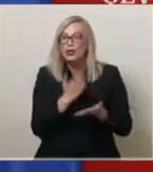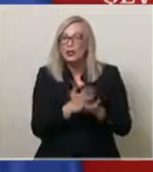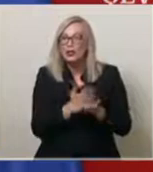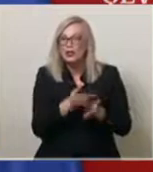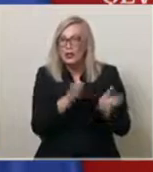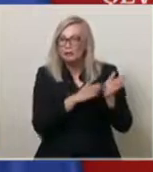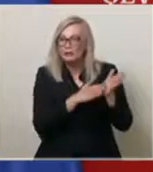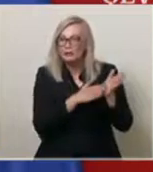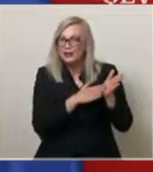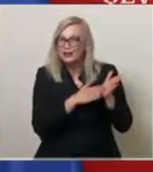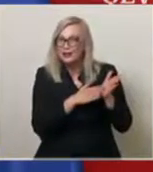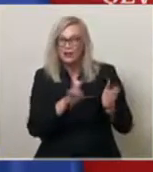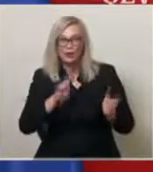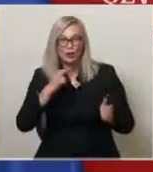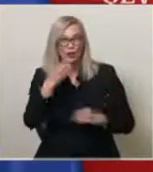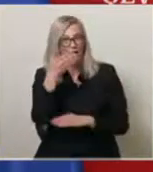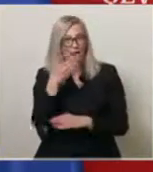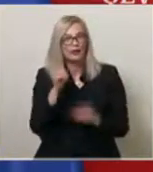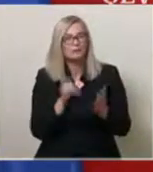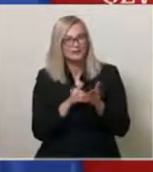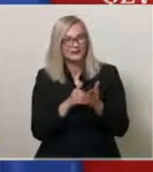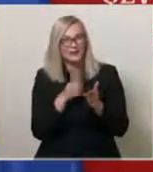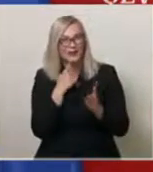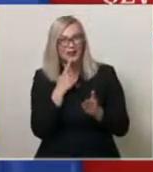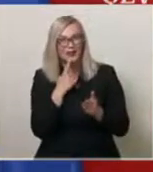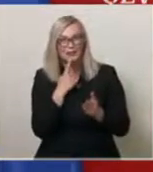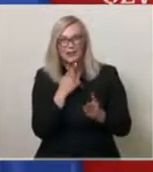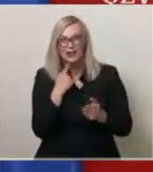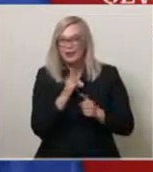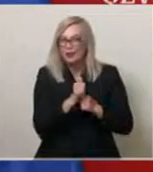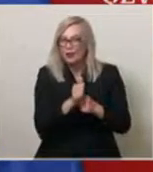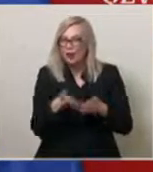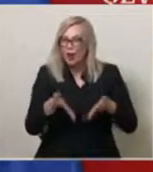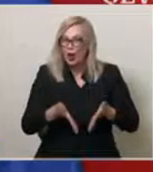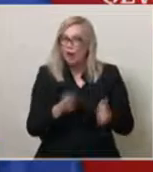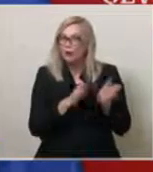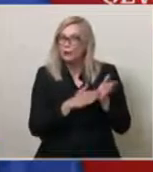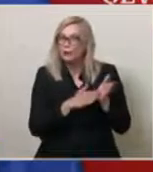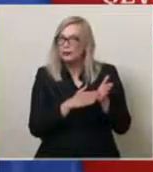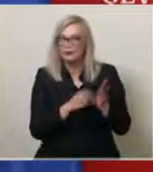таквите примери и другите компании би требало идеално да го следат овој пример.